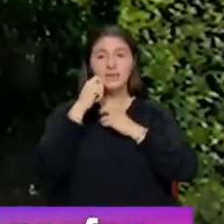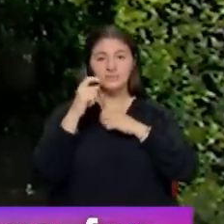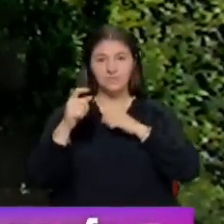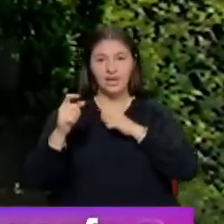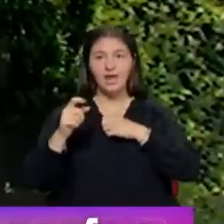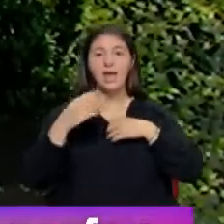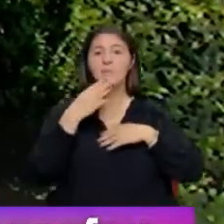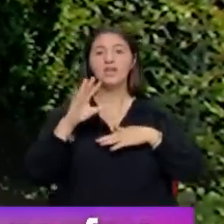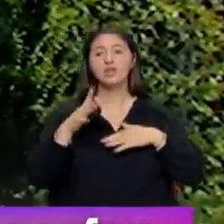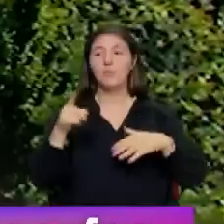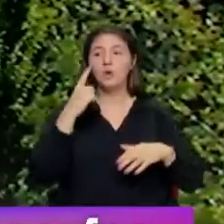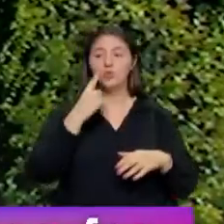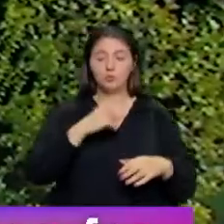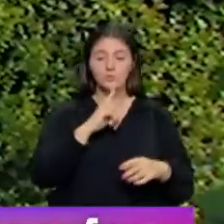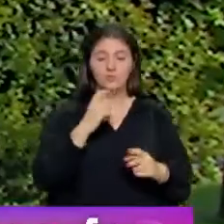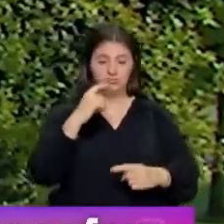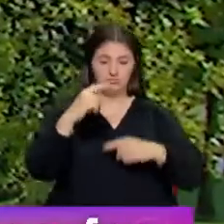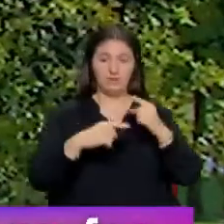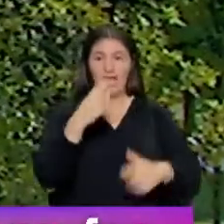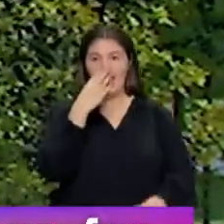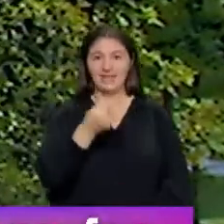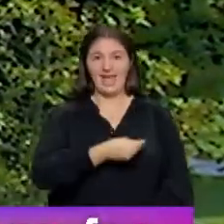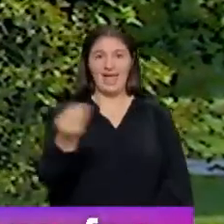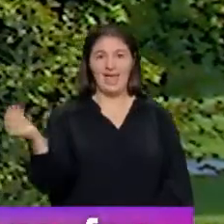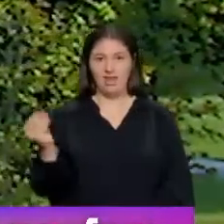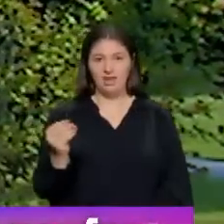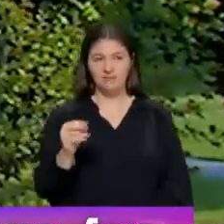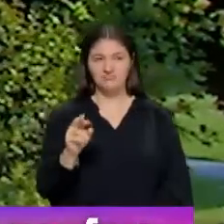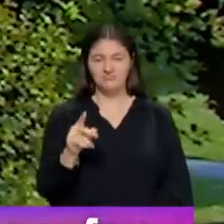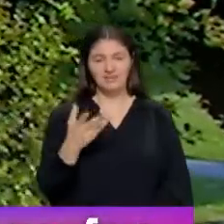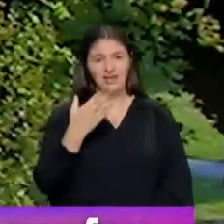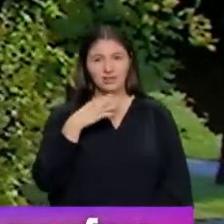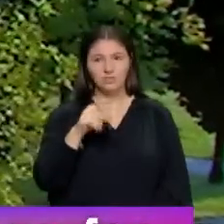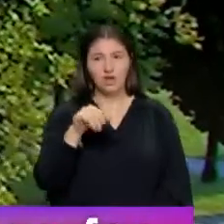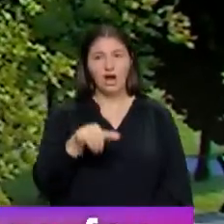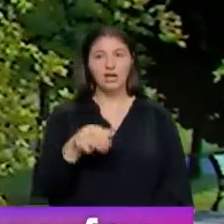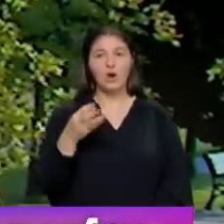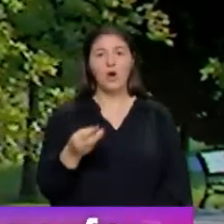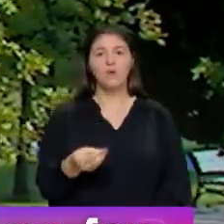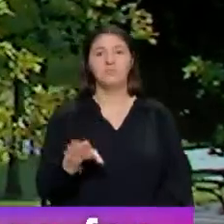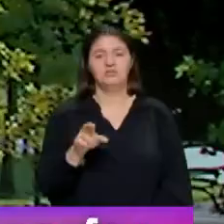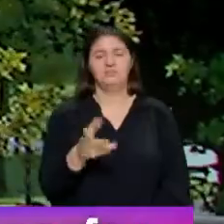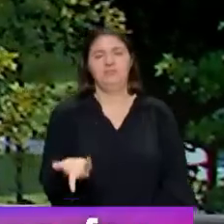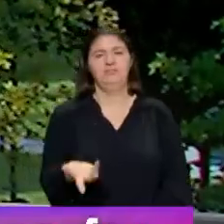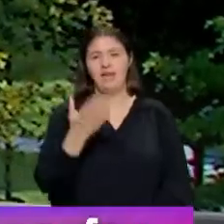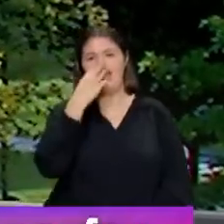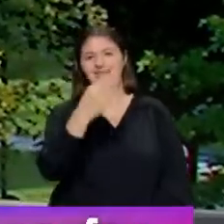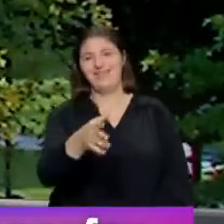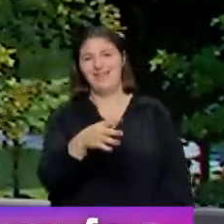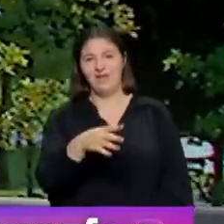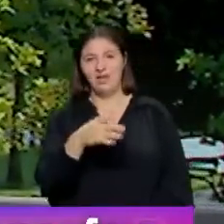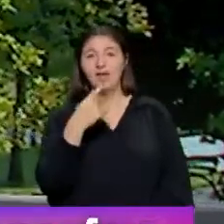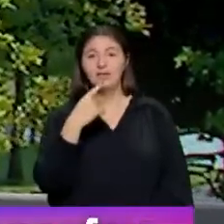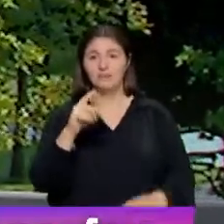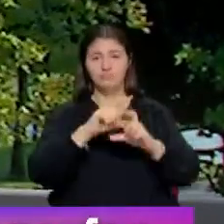emekliye acaba cumhuriyetin 100 yılında hediye deniliyor sanki emekli bunu hak etmemiş gibi hediye başlıklarını